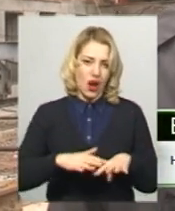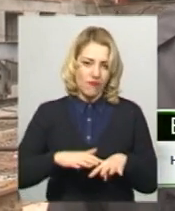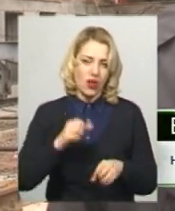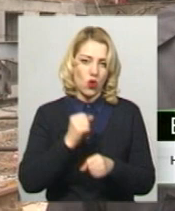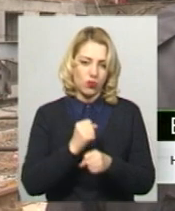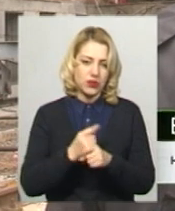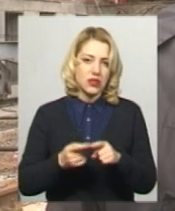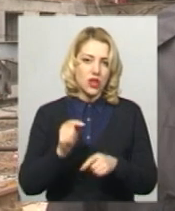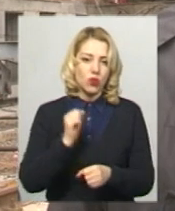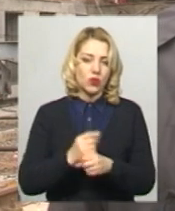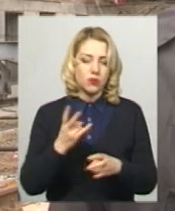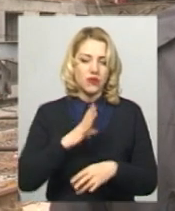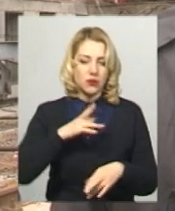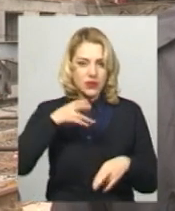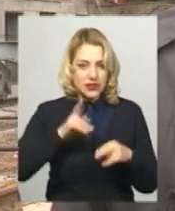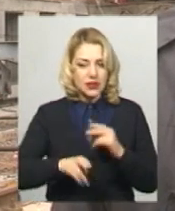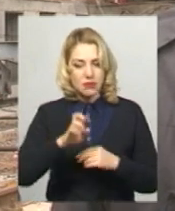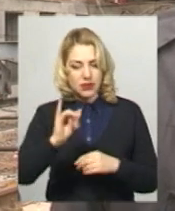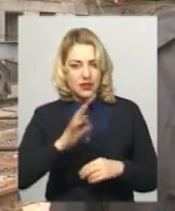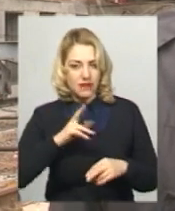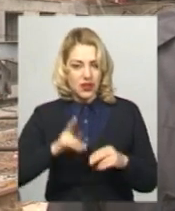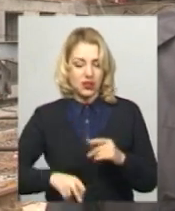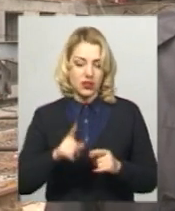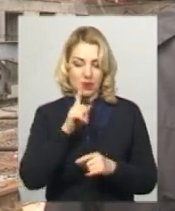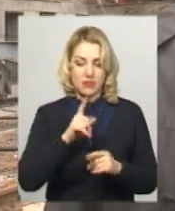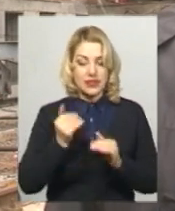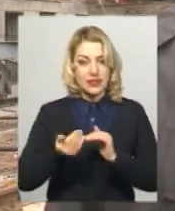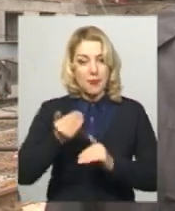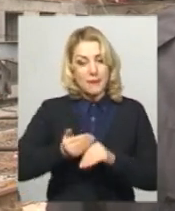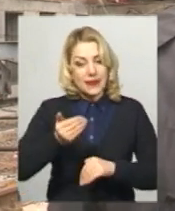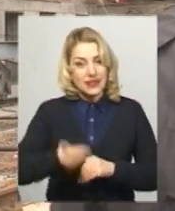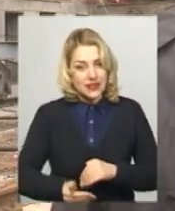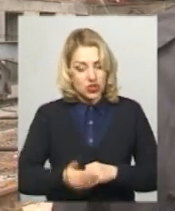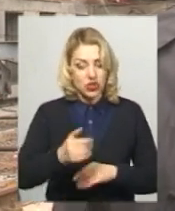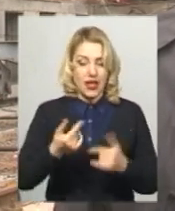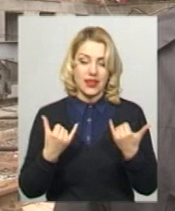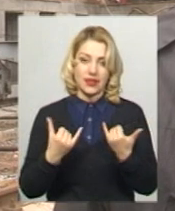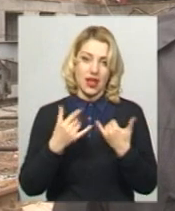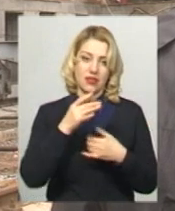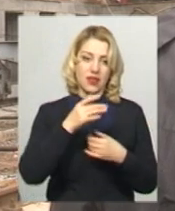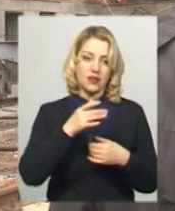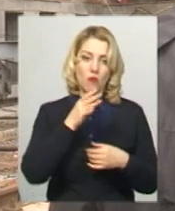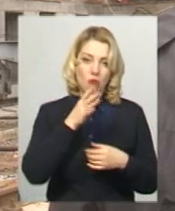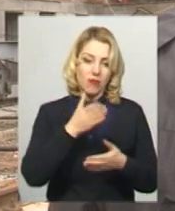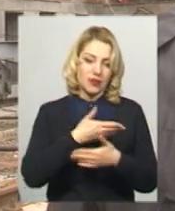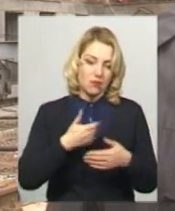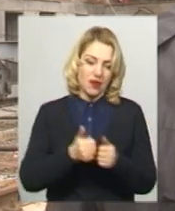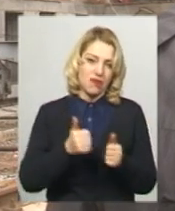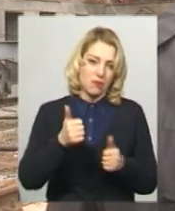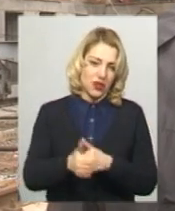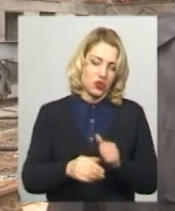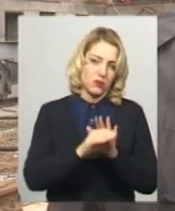роботи мали бути завершені, скажімо, місяцем пізніше. Тобто на даний момент ми випереджуємо графік не менше,